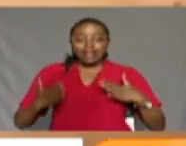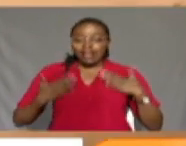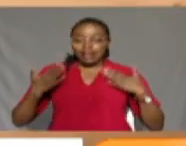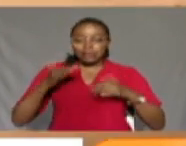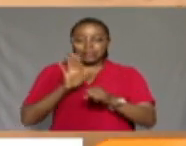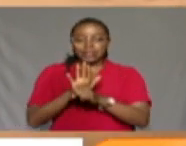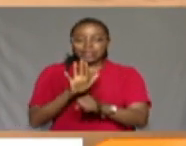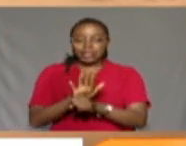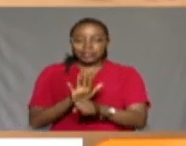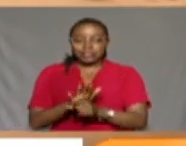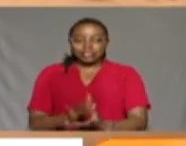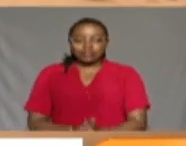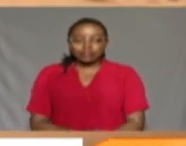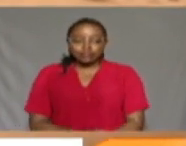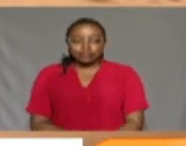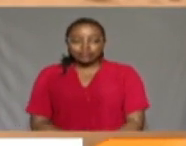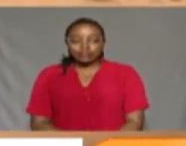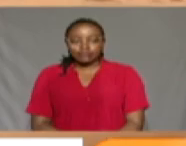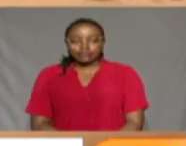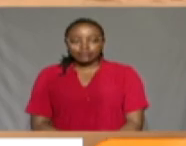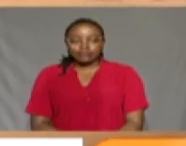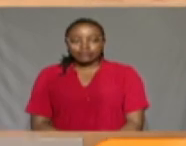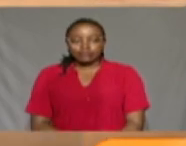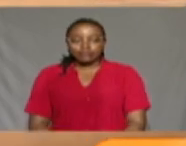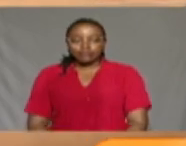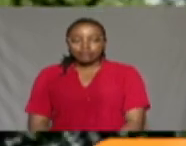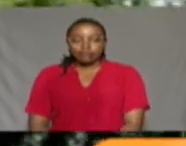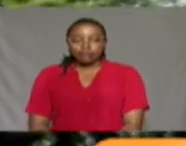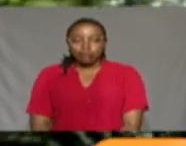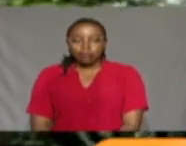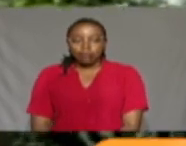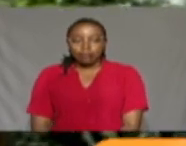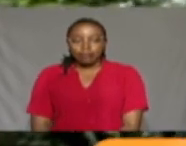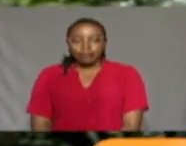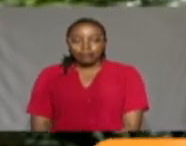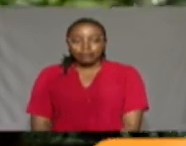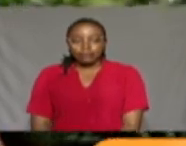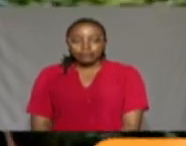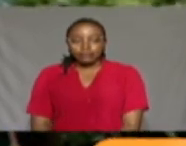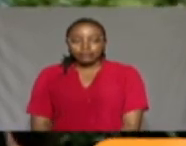Dorcas Wangira, Citizen TV, your story.